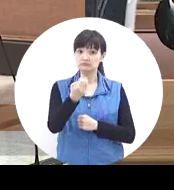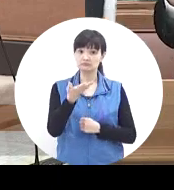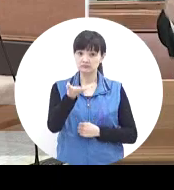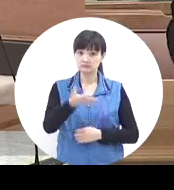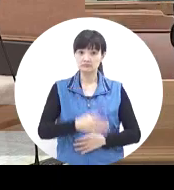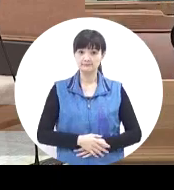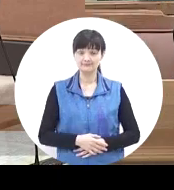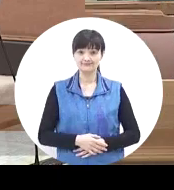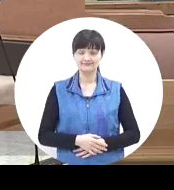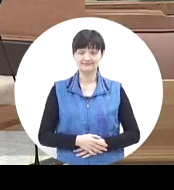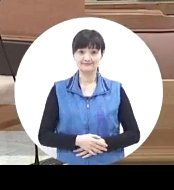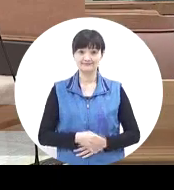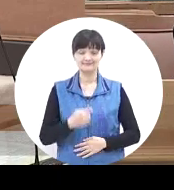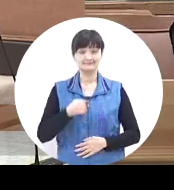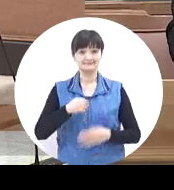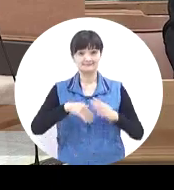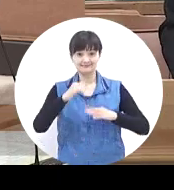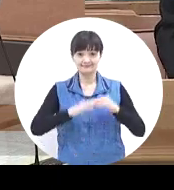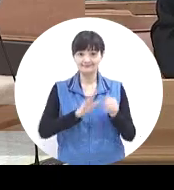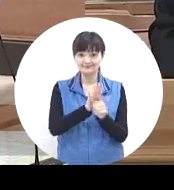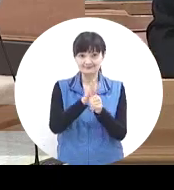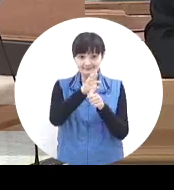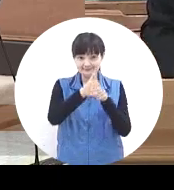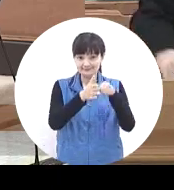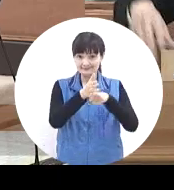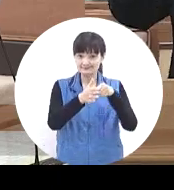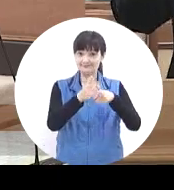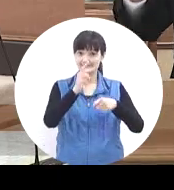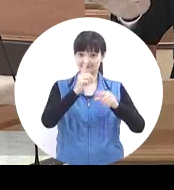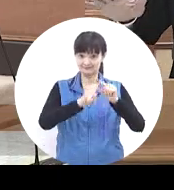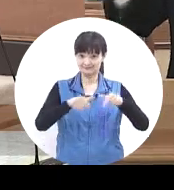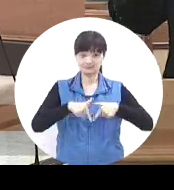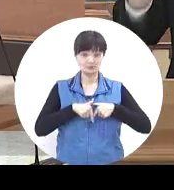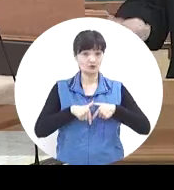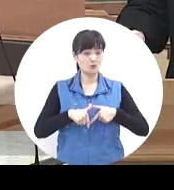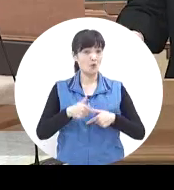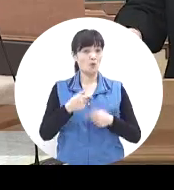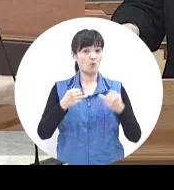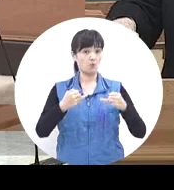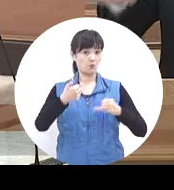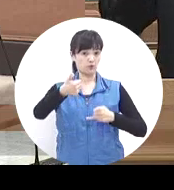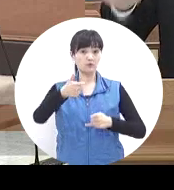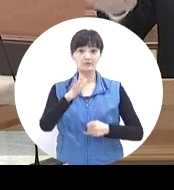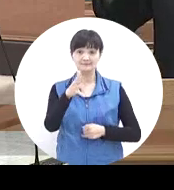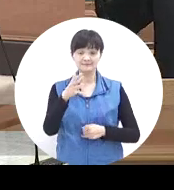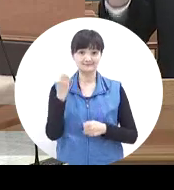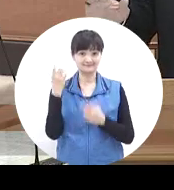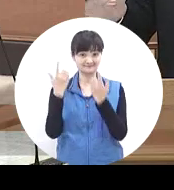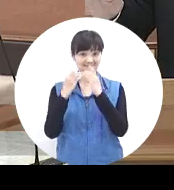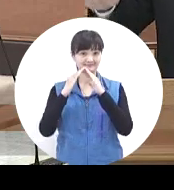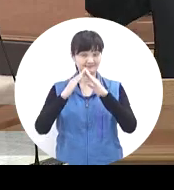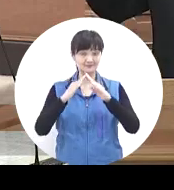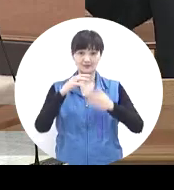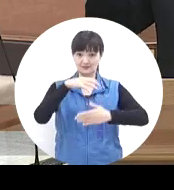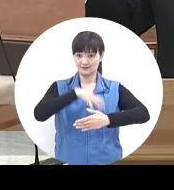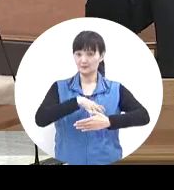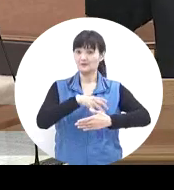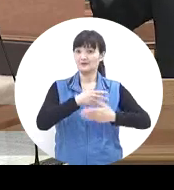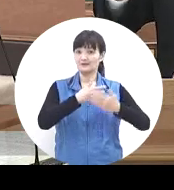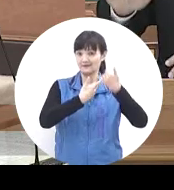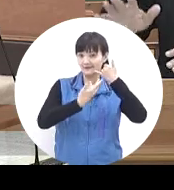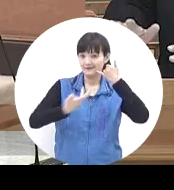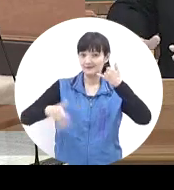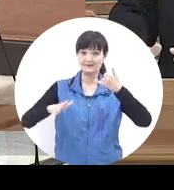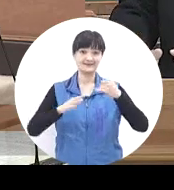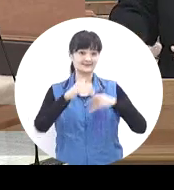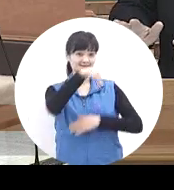我们协拍中心其实表现的非常的亮眼，因为新北市就台湾的收影，有山有海，很多人都